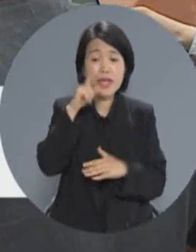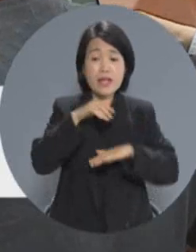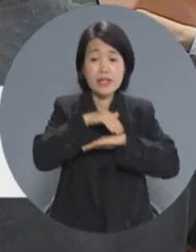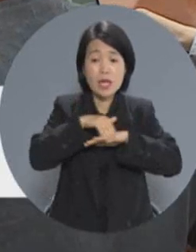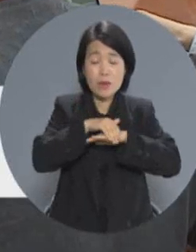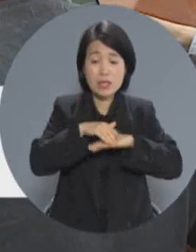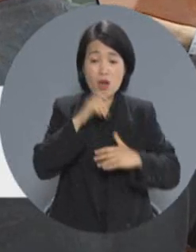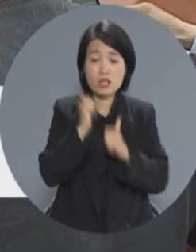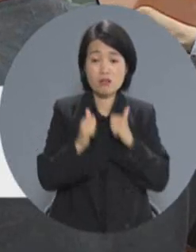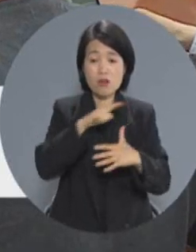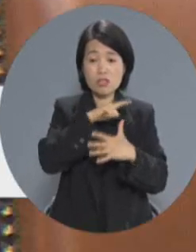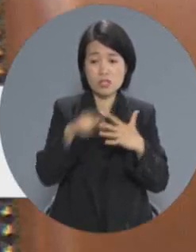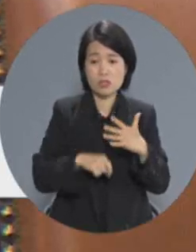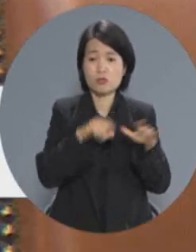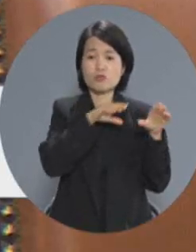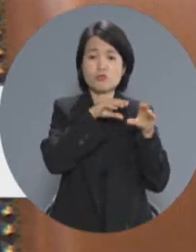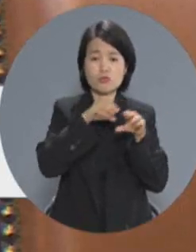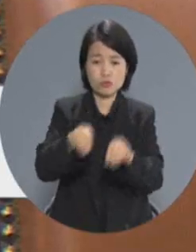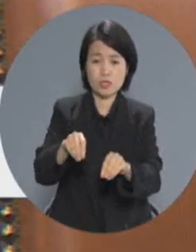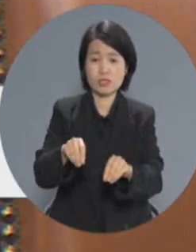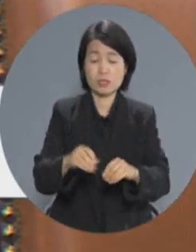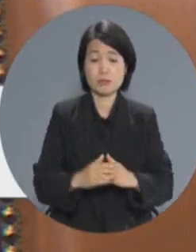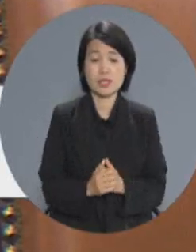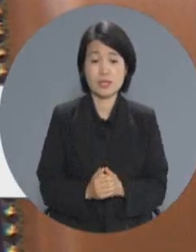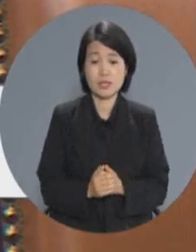예정된 경선 일정을 중단했습니다.